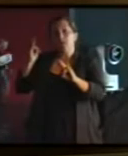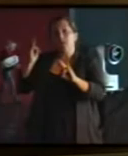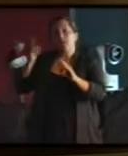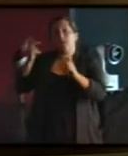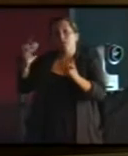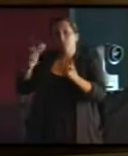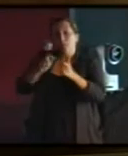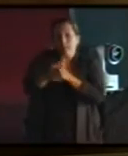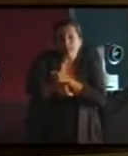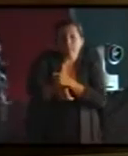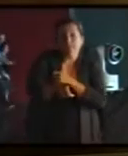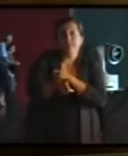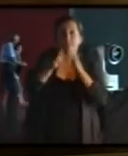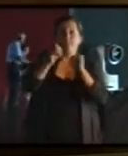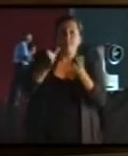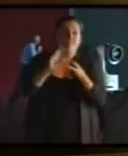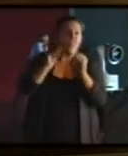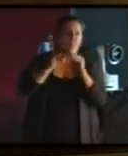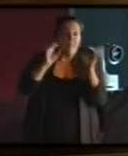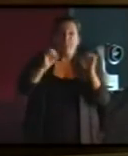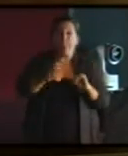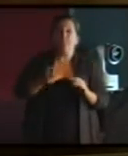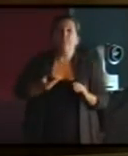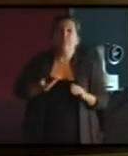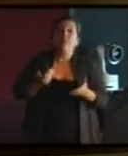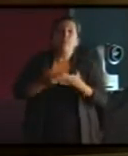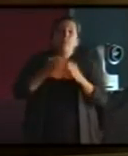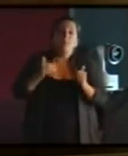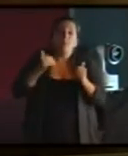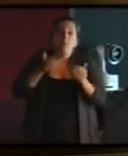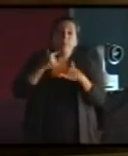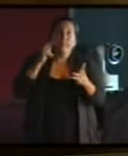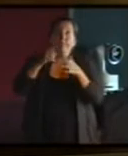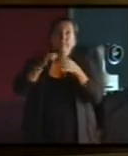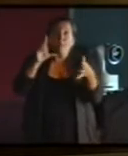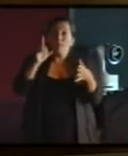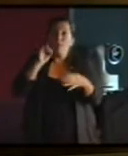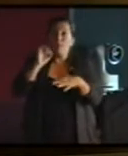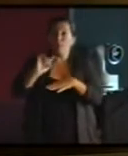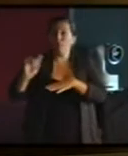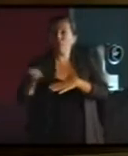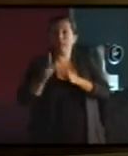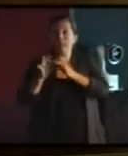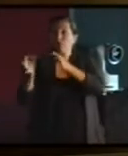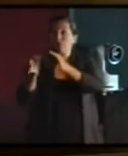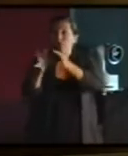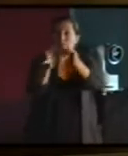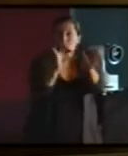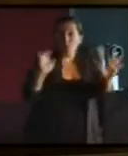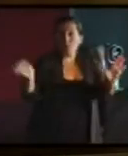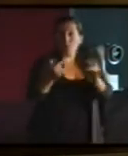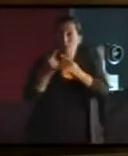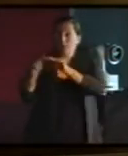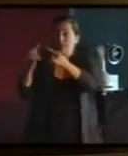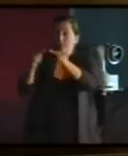on tombe sur des problèmes. Et puis même, ça ne sera pas collectif, puisque chacun écrit sa propre histoire. Et